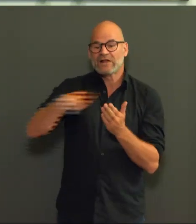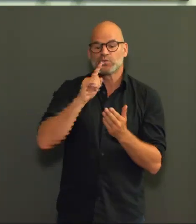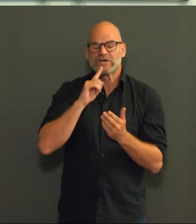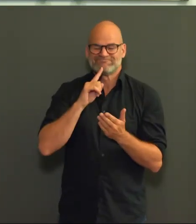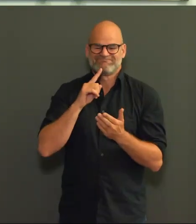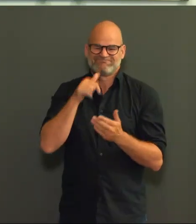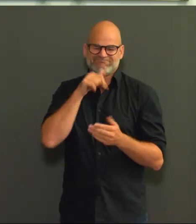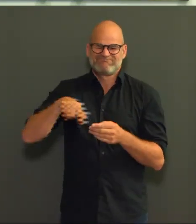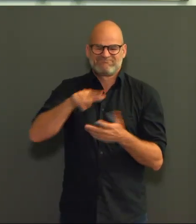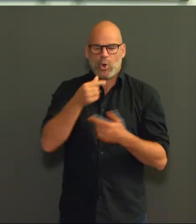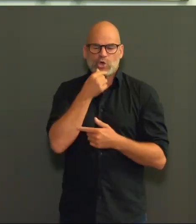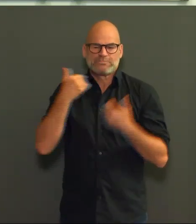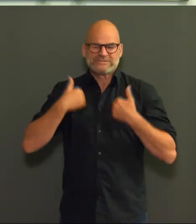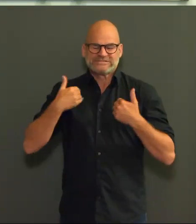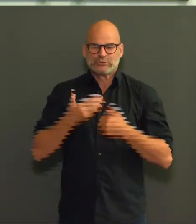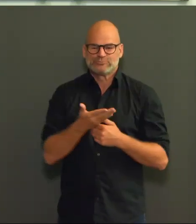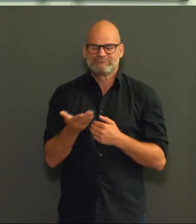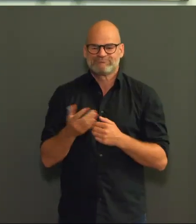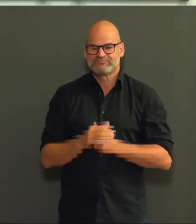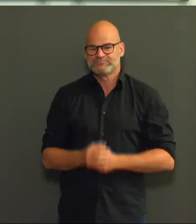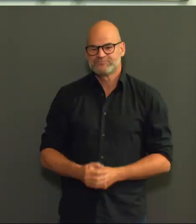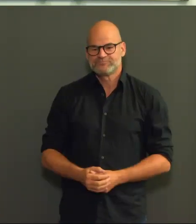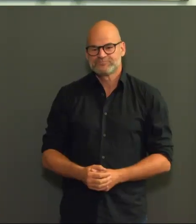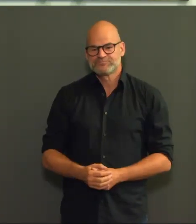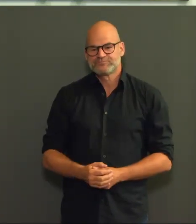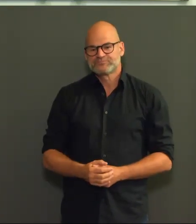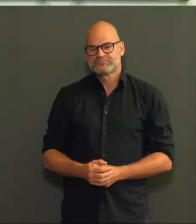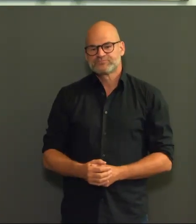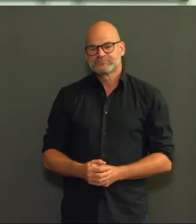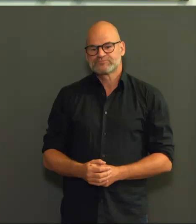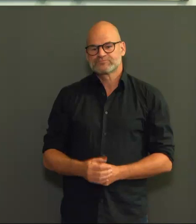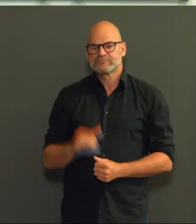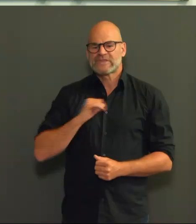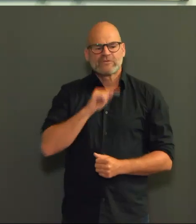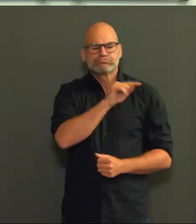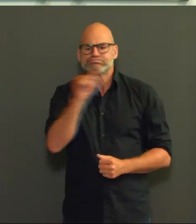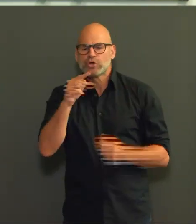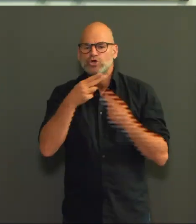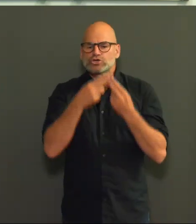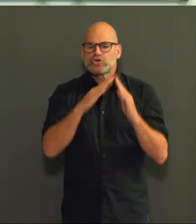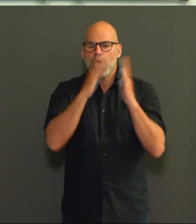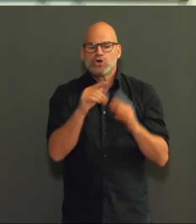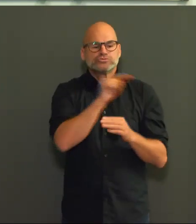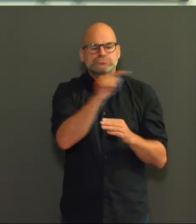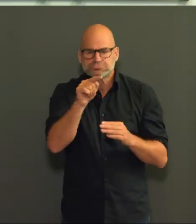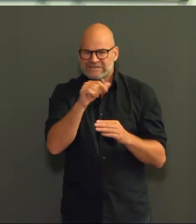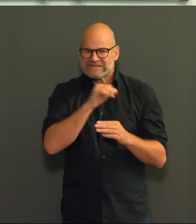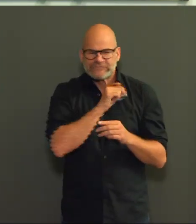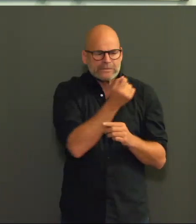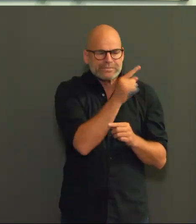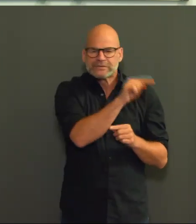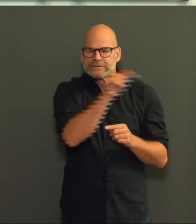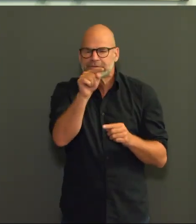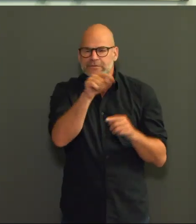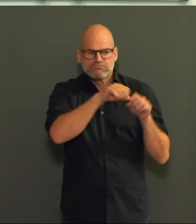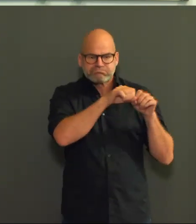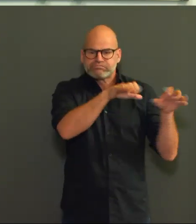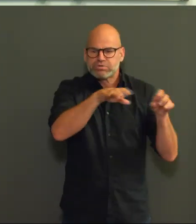Maar ondanks enkele grote uitbraken blijft de situatie in de woonzorgcentra evenwel gunstig en stabiel.